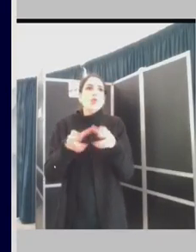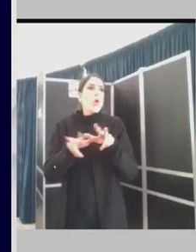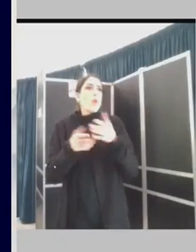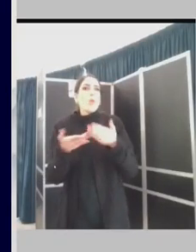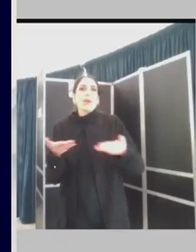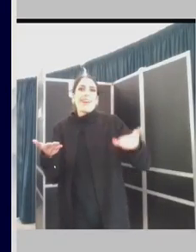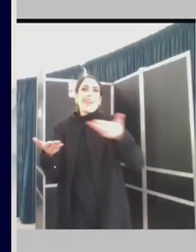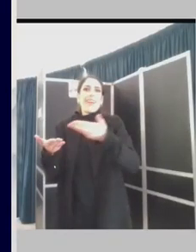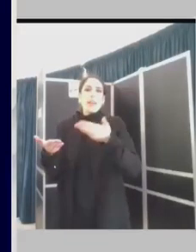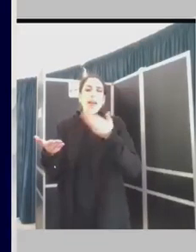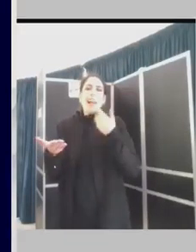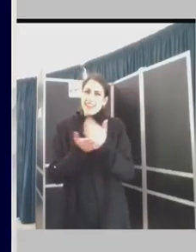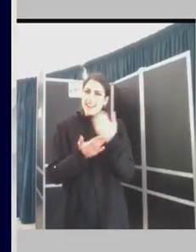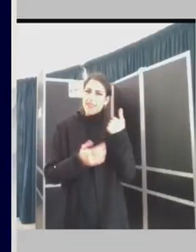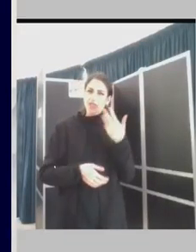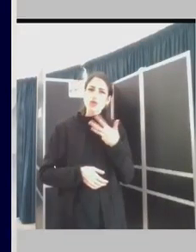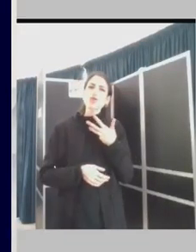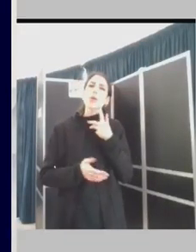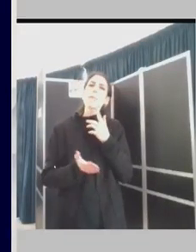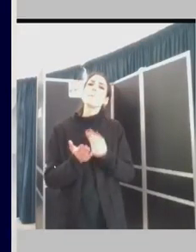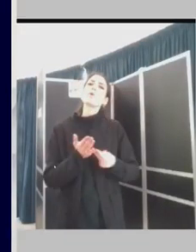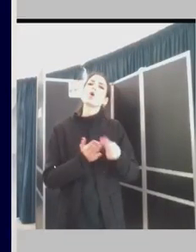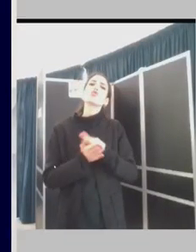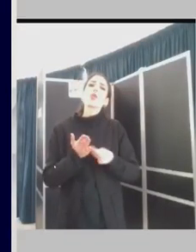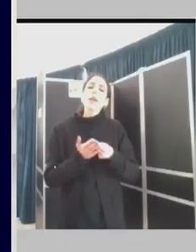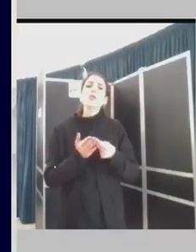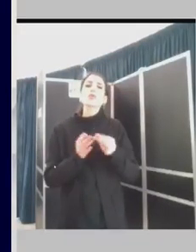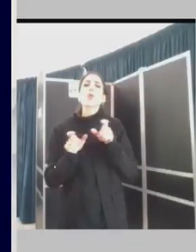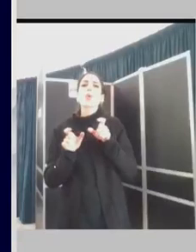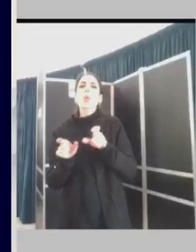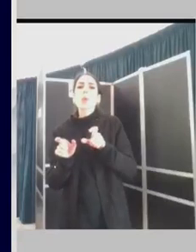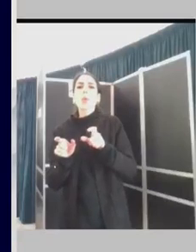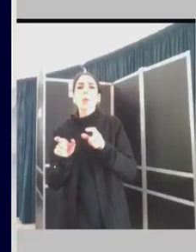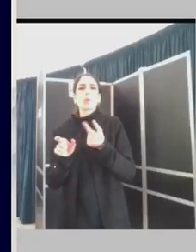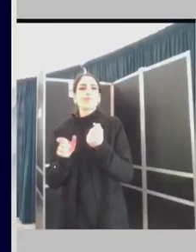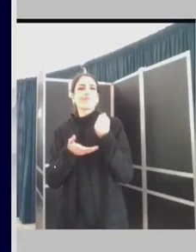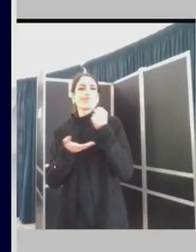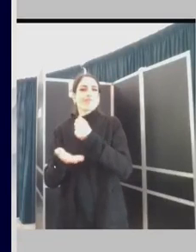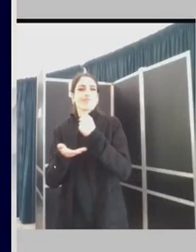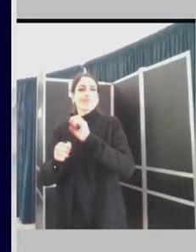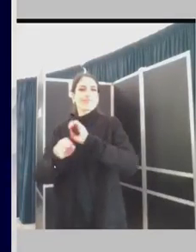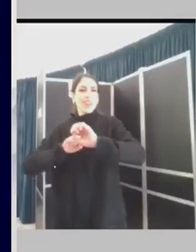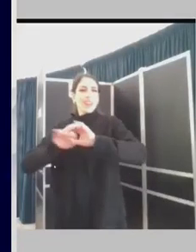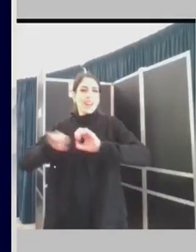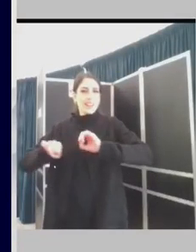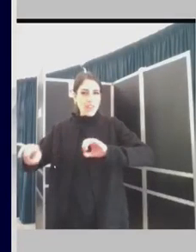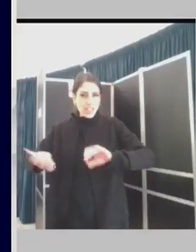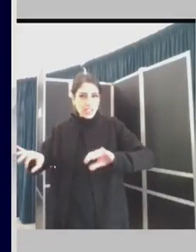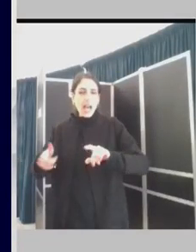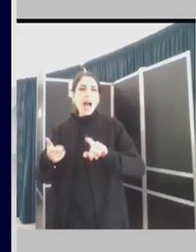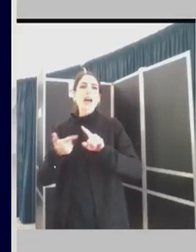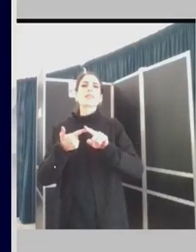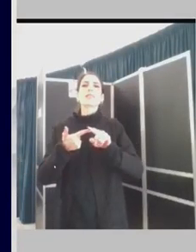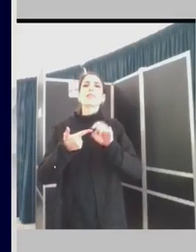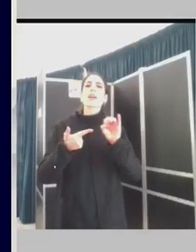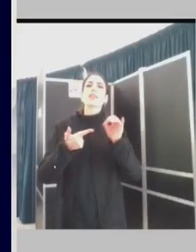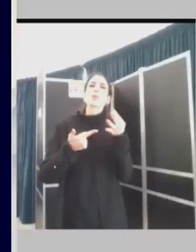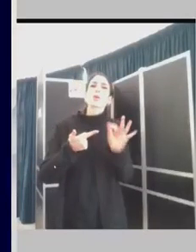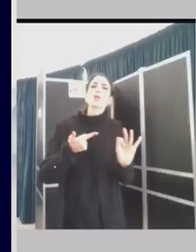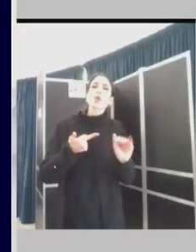differenziata, oppure per l'educazione stradale. Ecco, quando i bambini imparano come si fa una cosa,